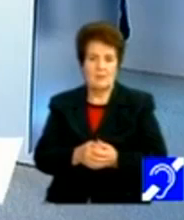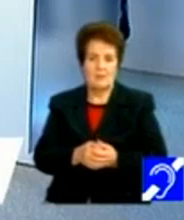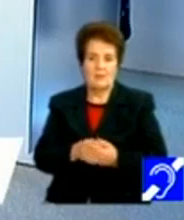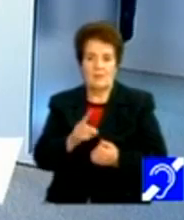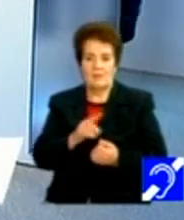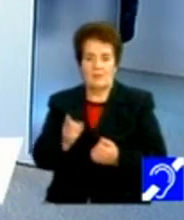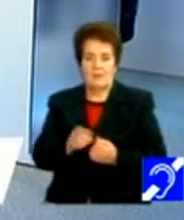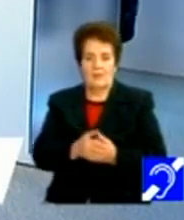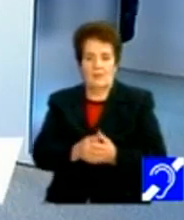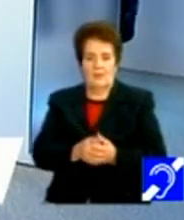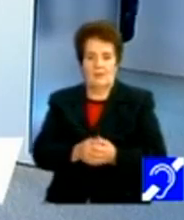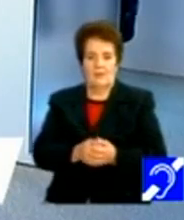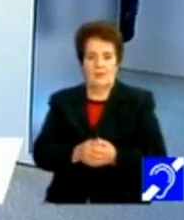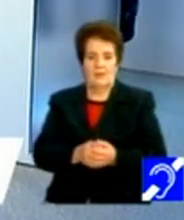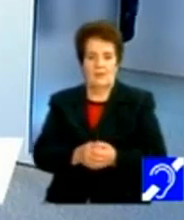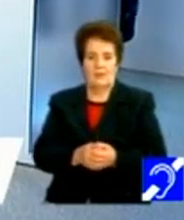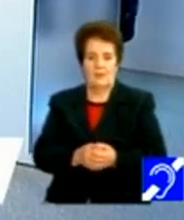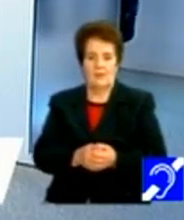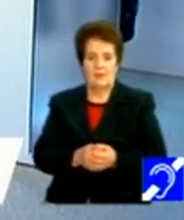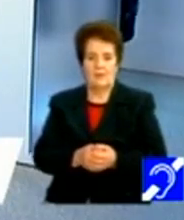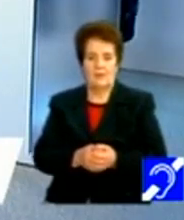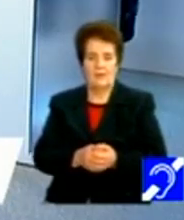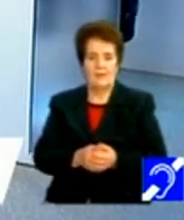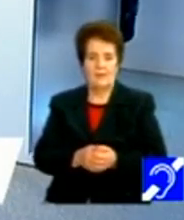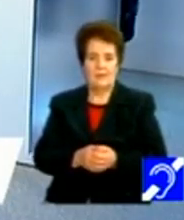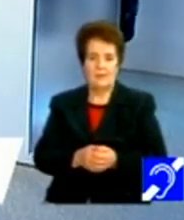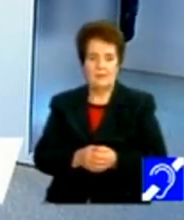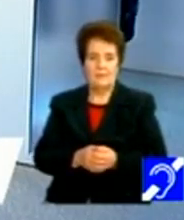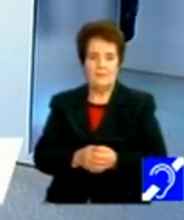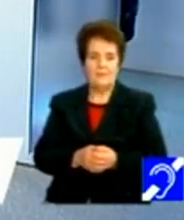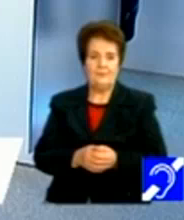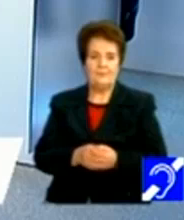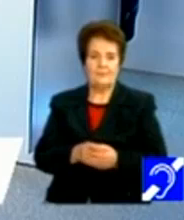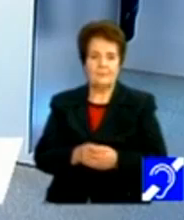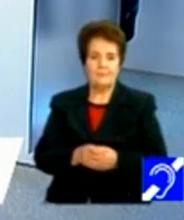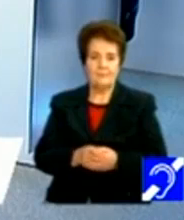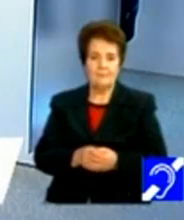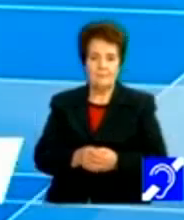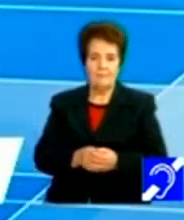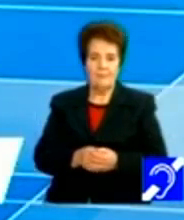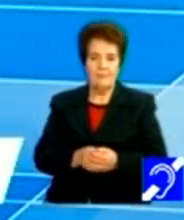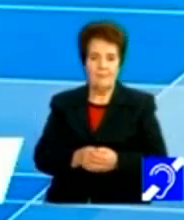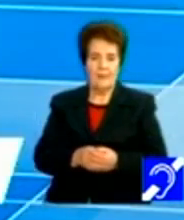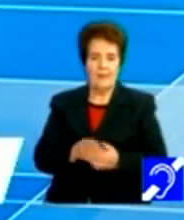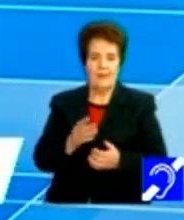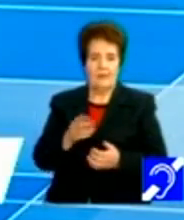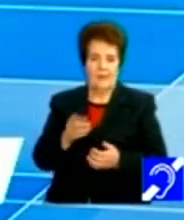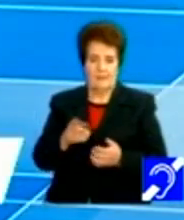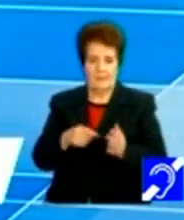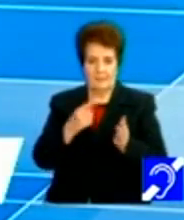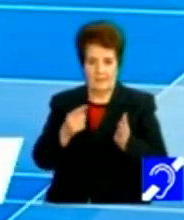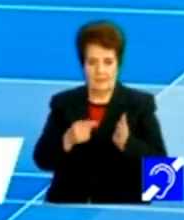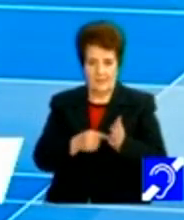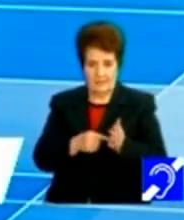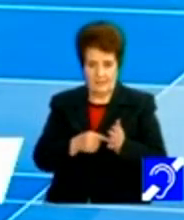Next question. Next question is yours. Am să răspund eu după ce am să completez. Da, să întrebe domnul Țicu, dacă vreau să